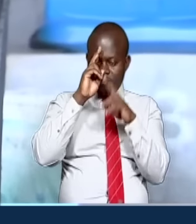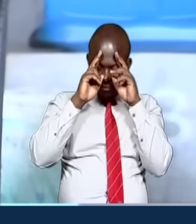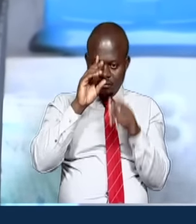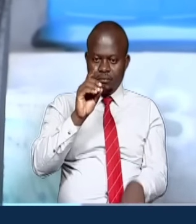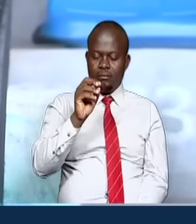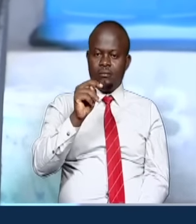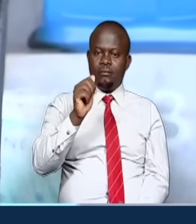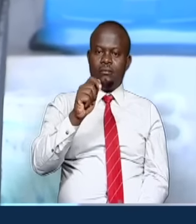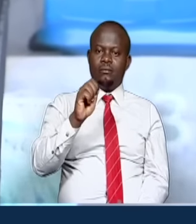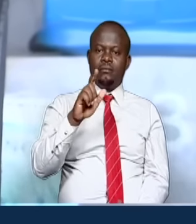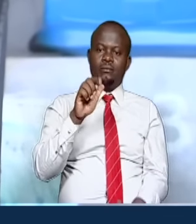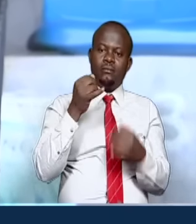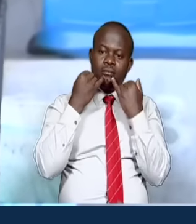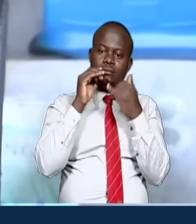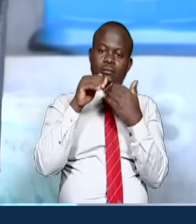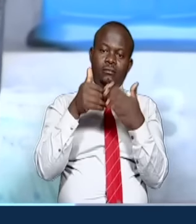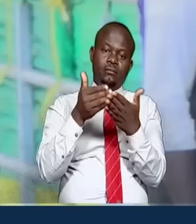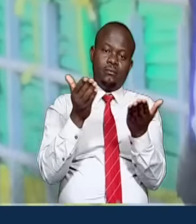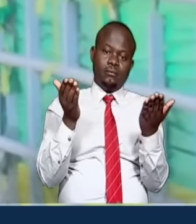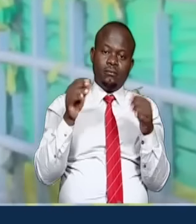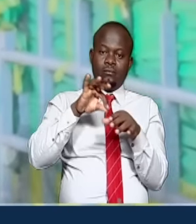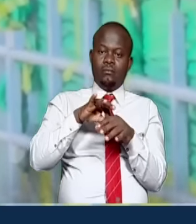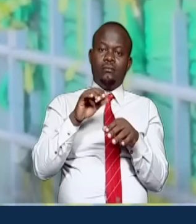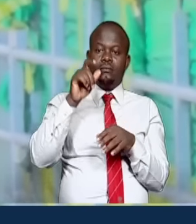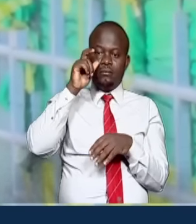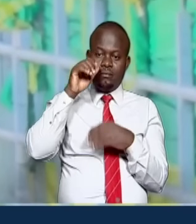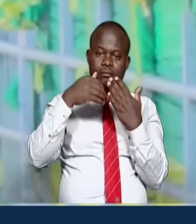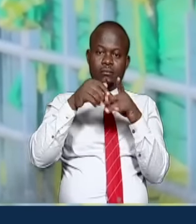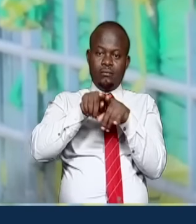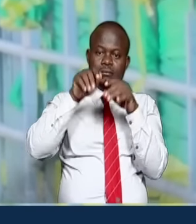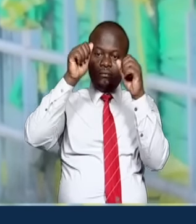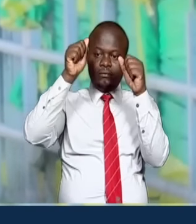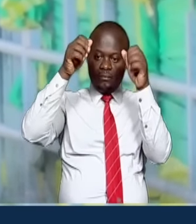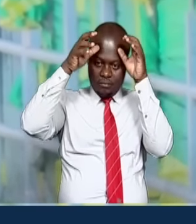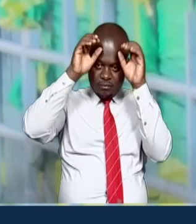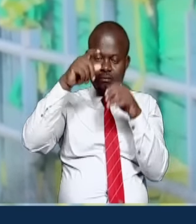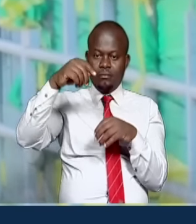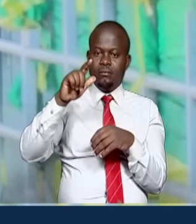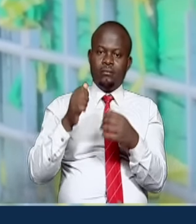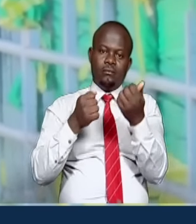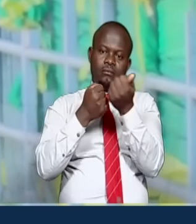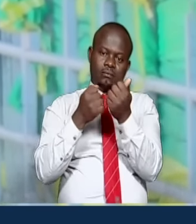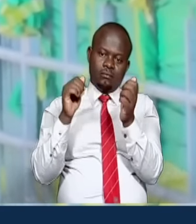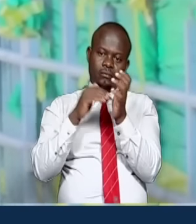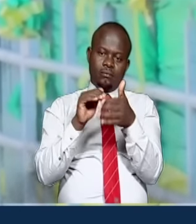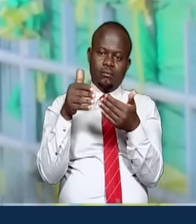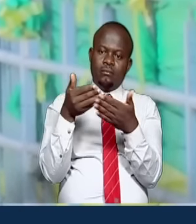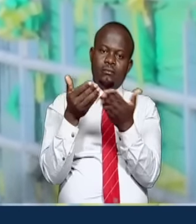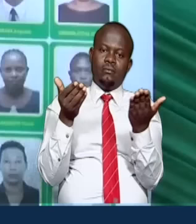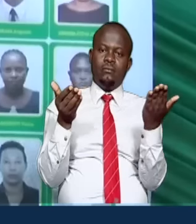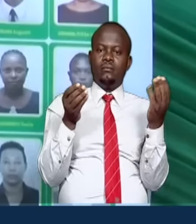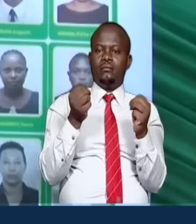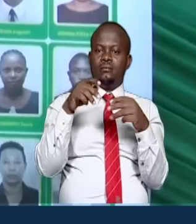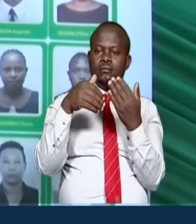Donatille Mukabarisa yabwiye abaturage ba Bugesera ko gutora Paul Kagame nk'umukandida Perezida PL ishyigikiye ndetse no gutora abadepite